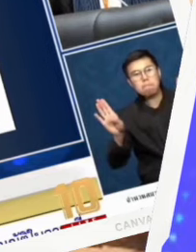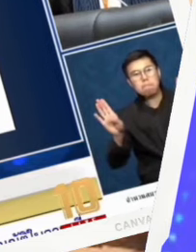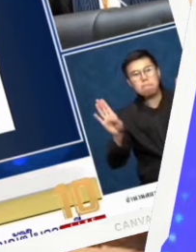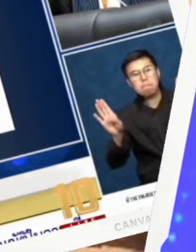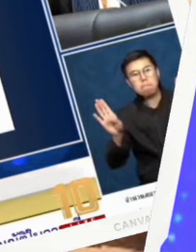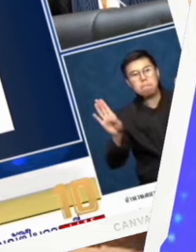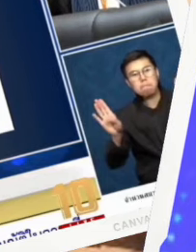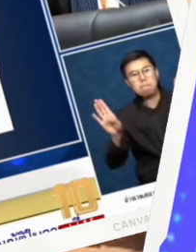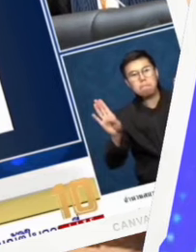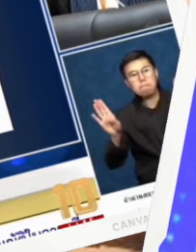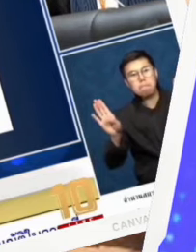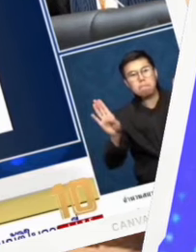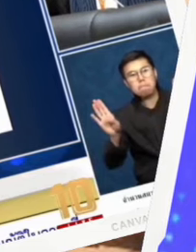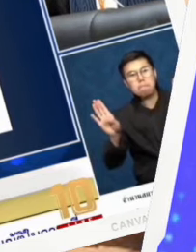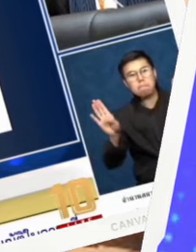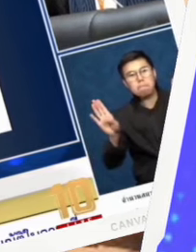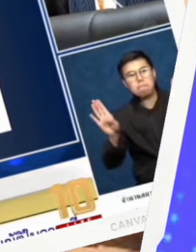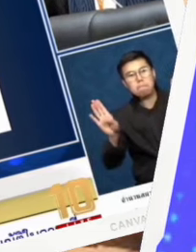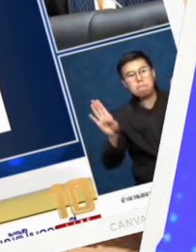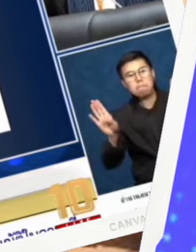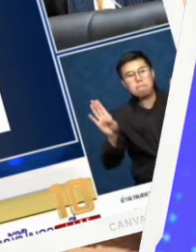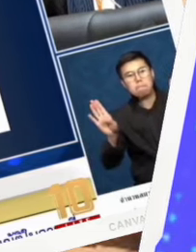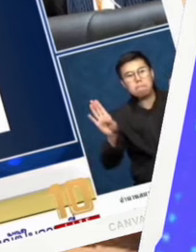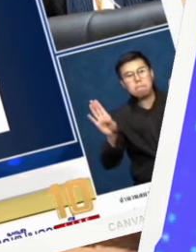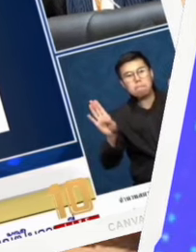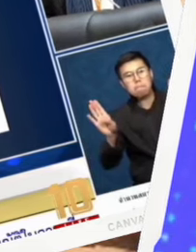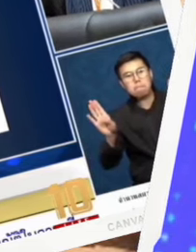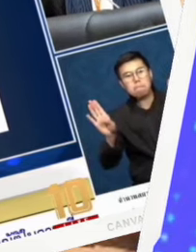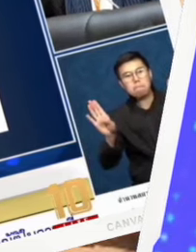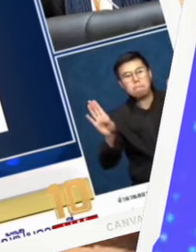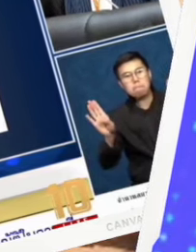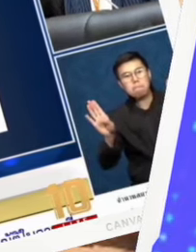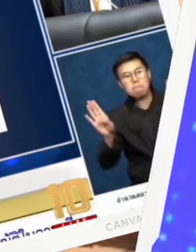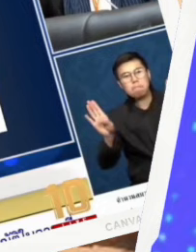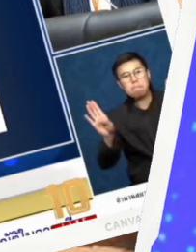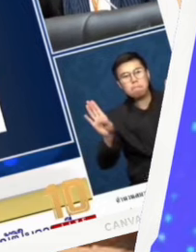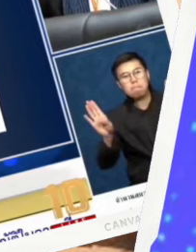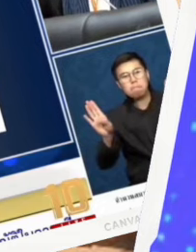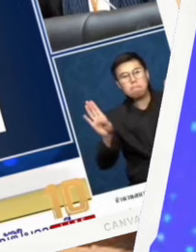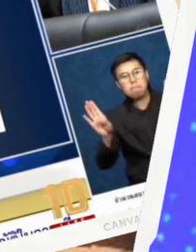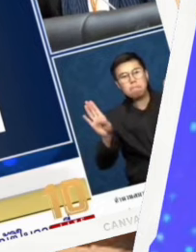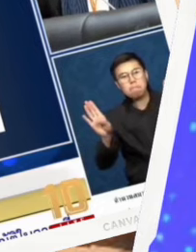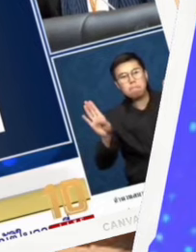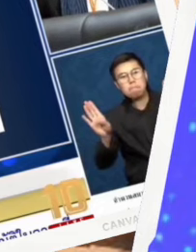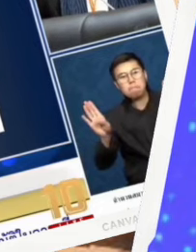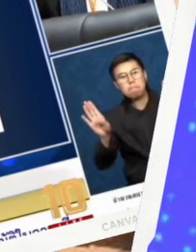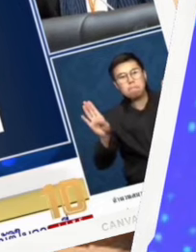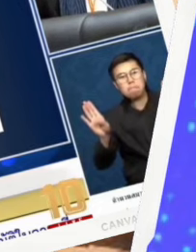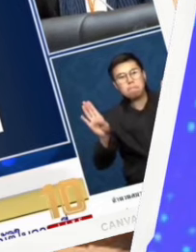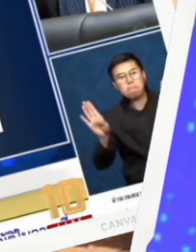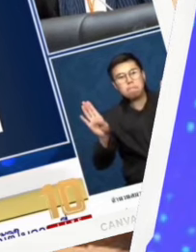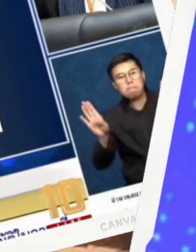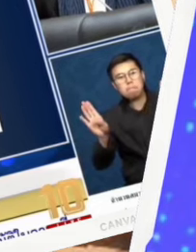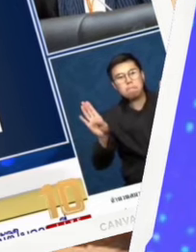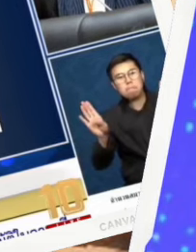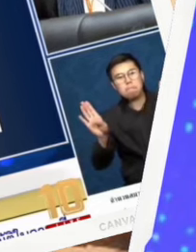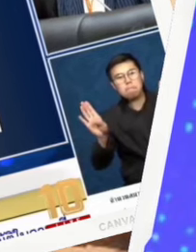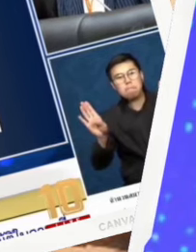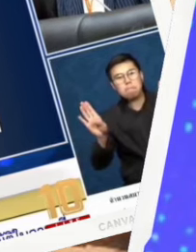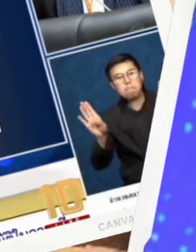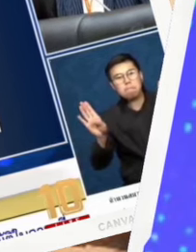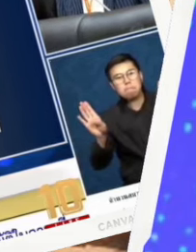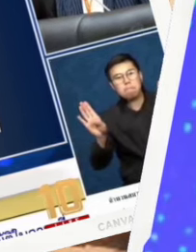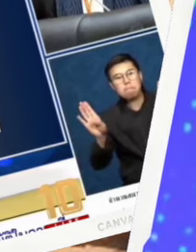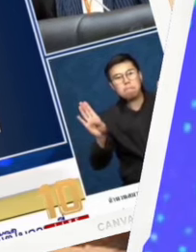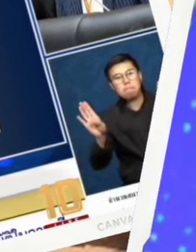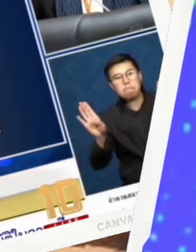ากความเห็นของอาจารย์มช.โปรดก้าพลตำรวจเอกลอยอิงคภัยโรจน์เป็นเลขาสมช.เทียบเท่าปลัดกระ